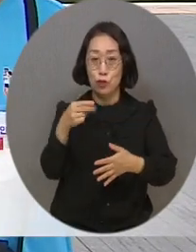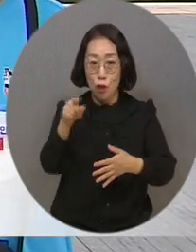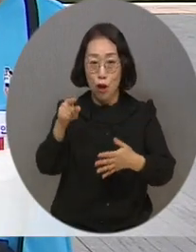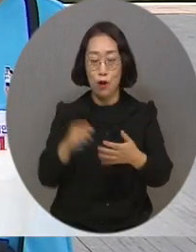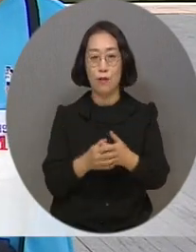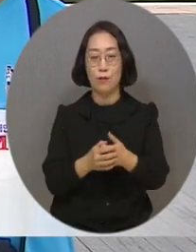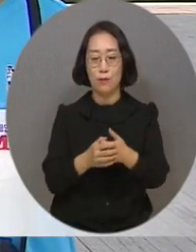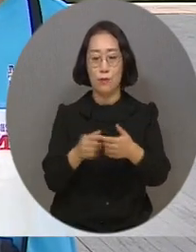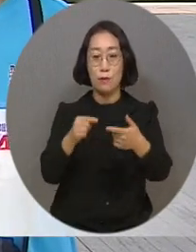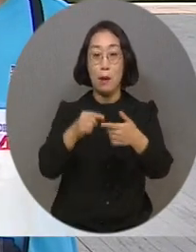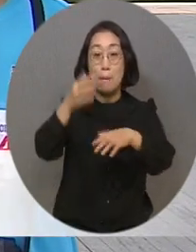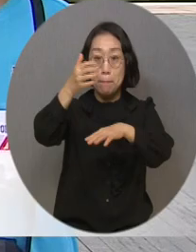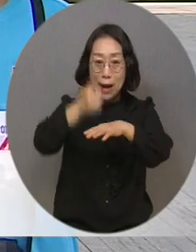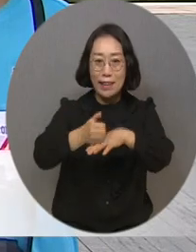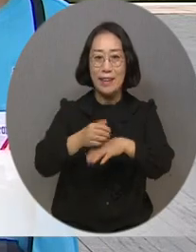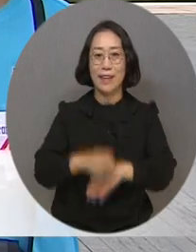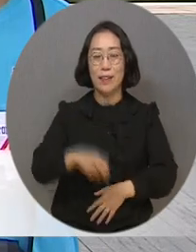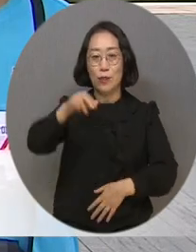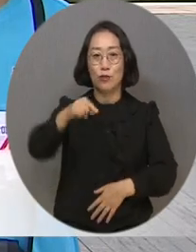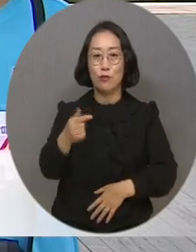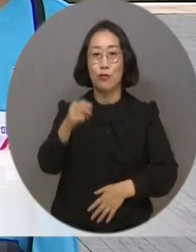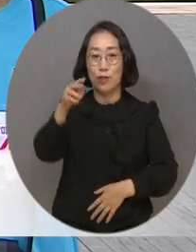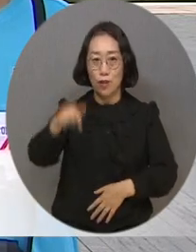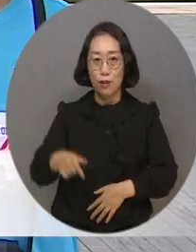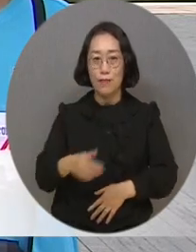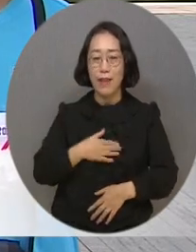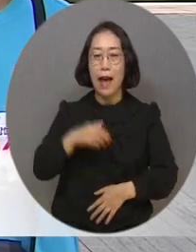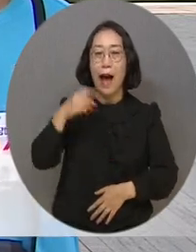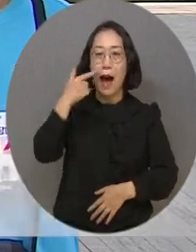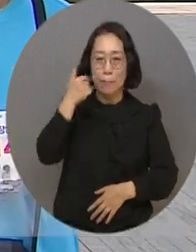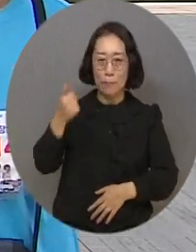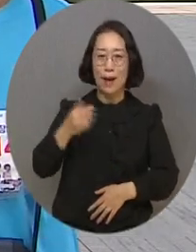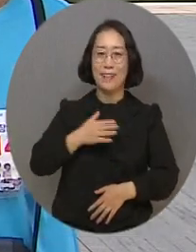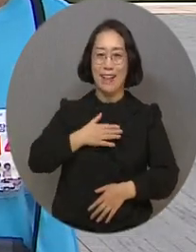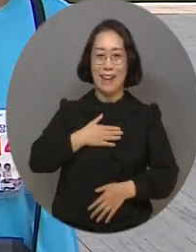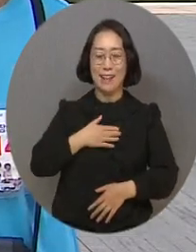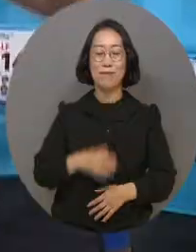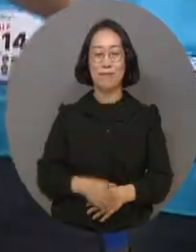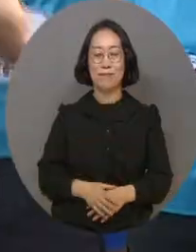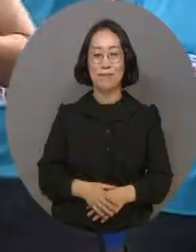귀염둥이 막내 신준혁. 그리고 아빠 신은호입니다.